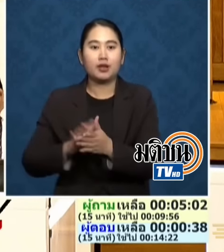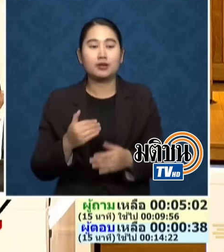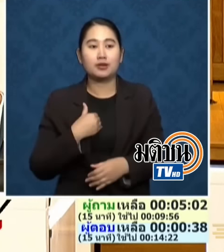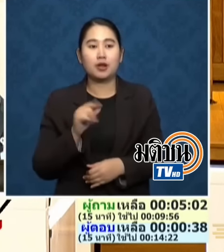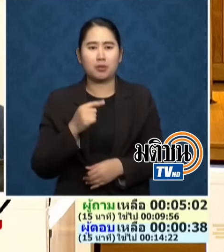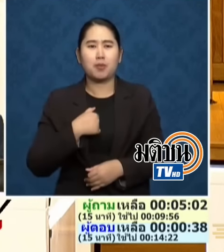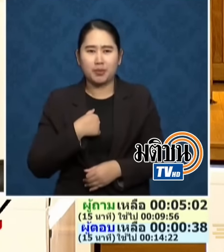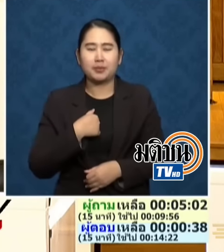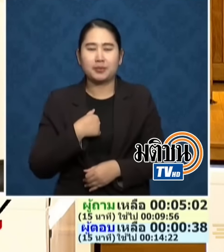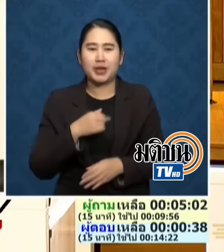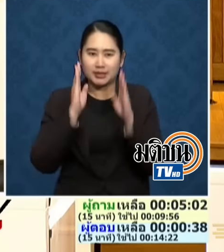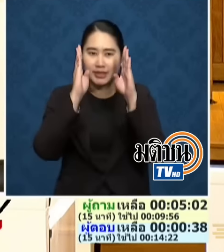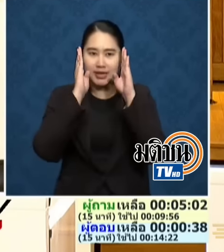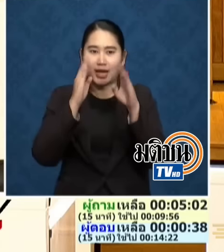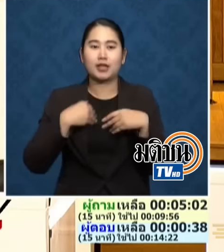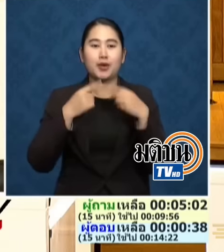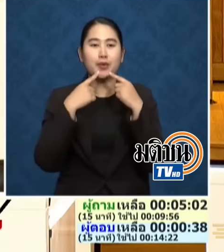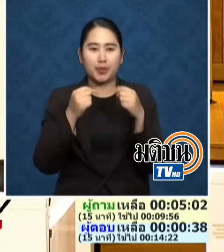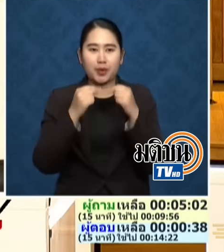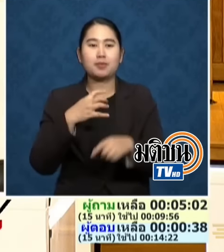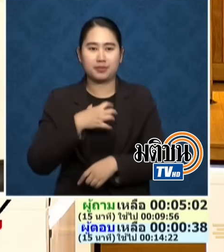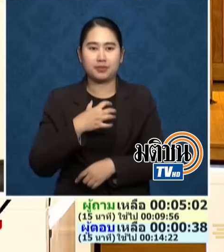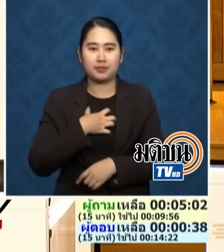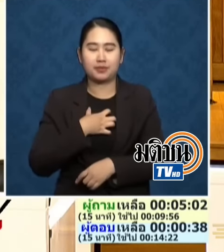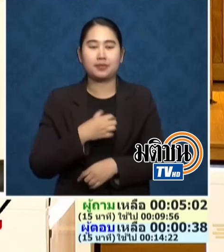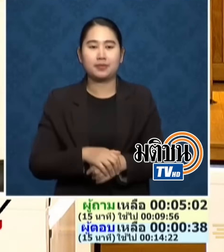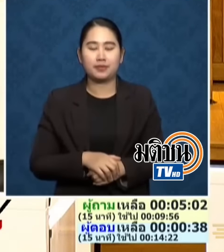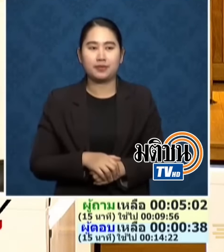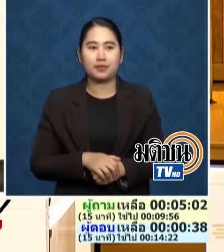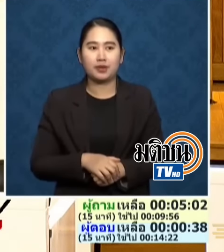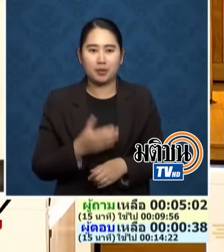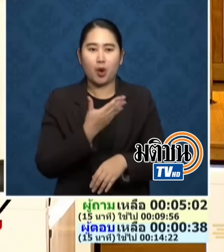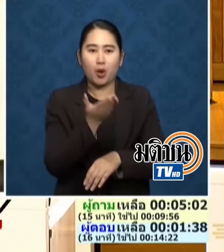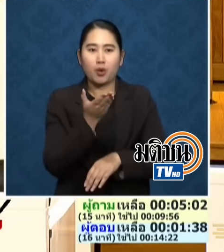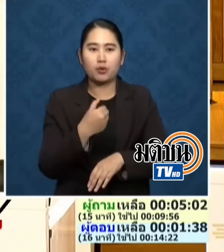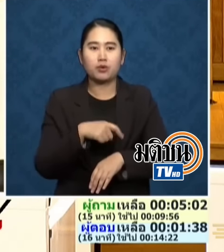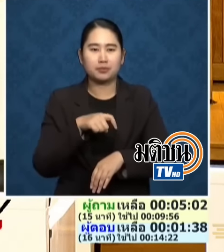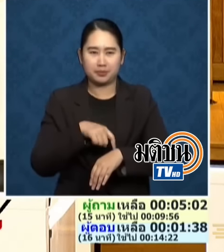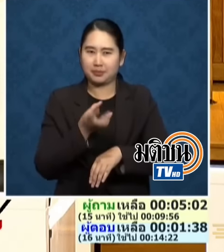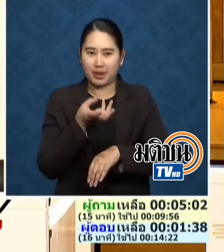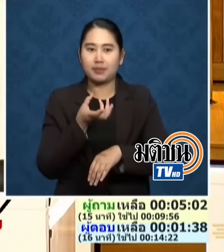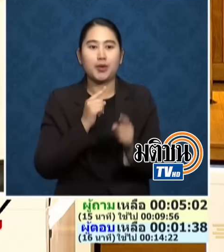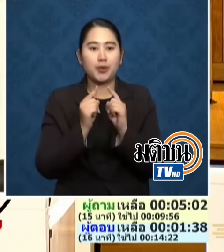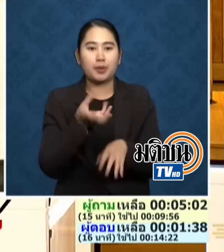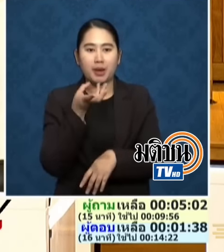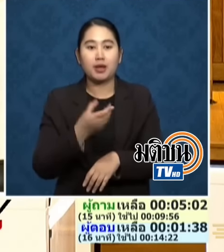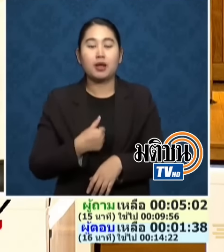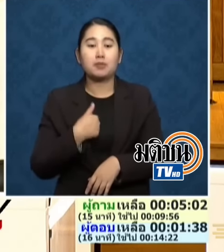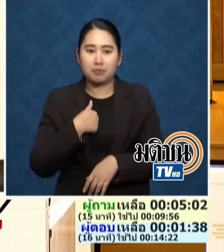๊อ ทุตสา ตั้งใจตอบคำถามท่ประทานพระอาน คร ขออยัด หา ล คร ธ